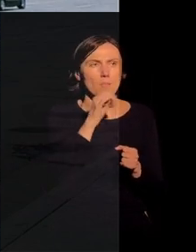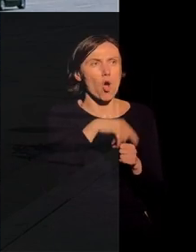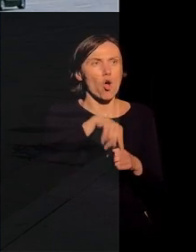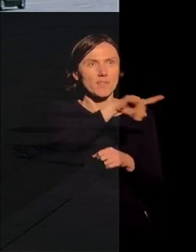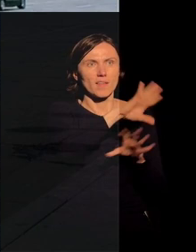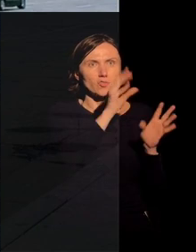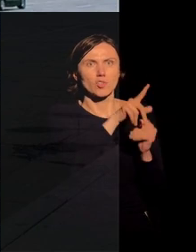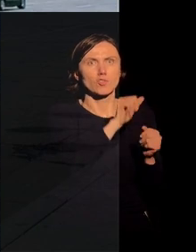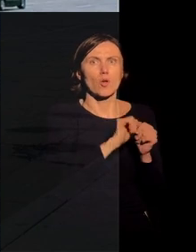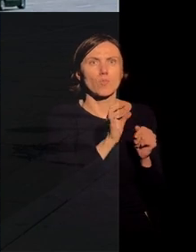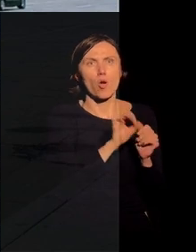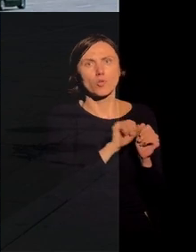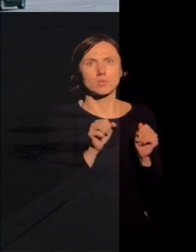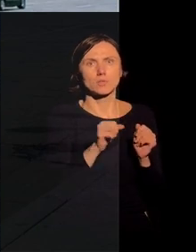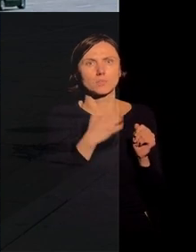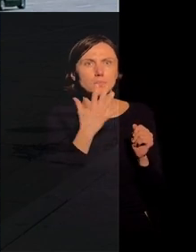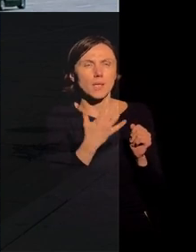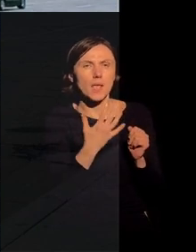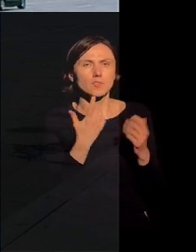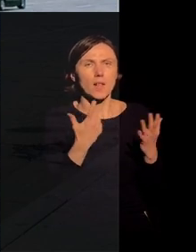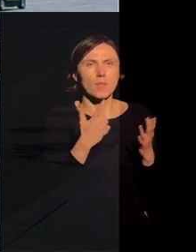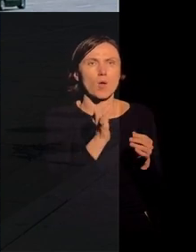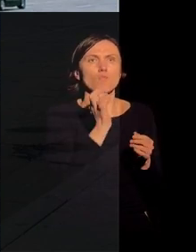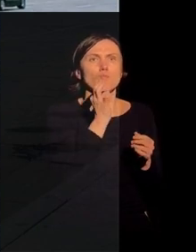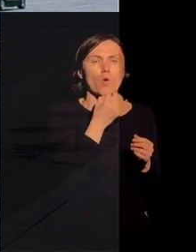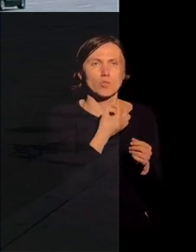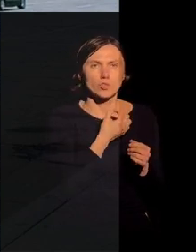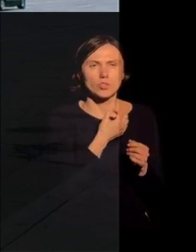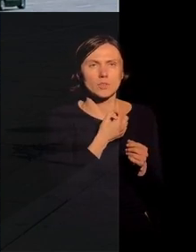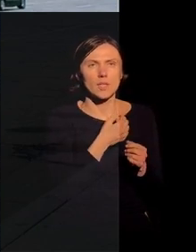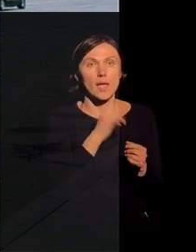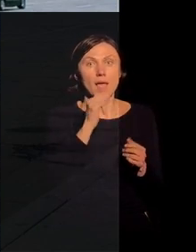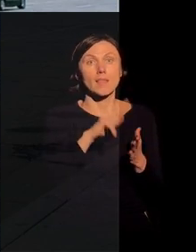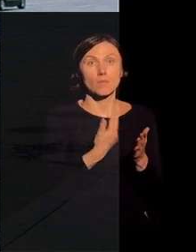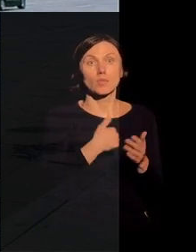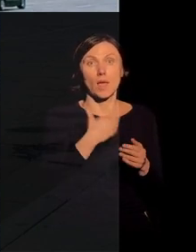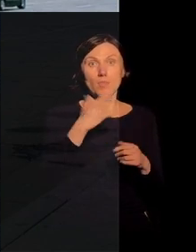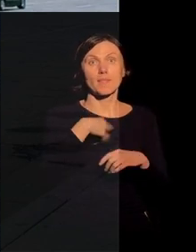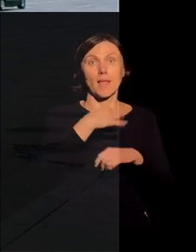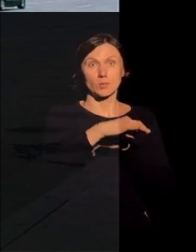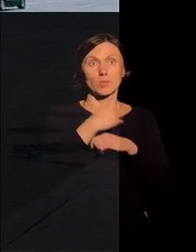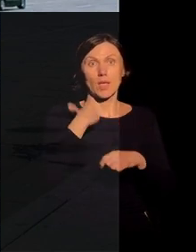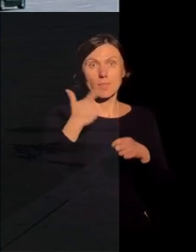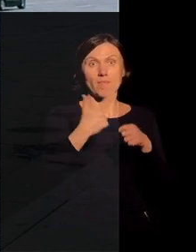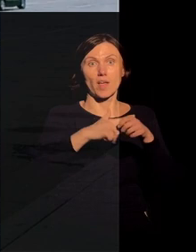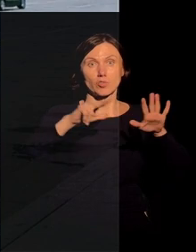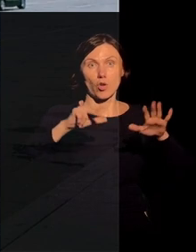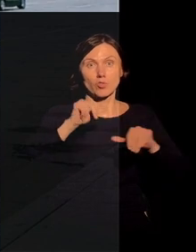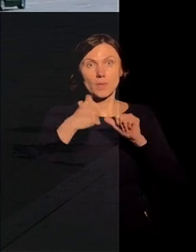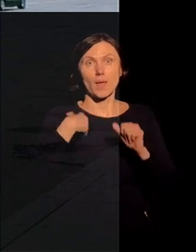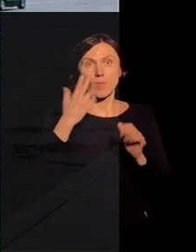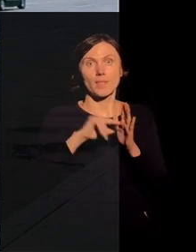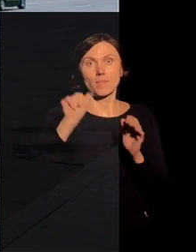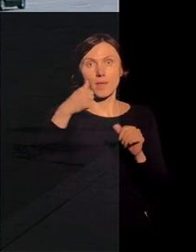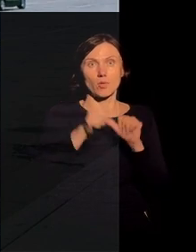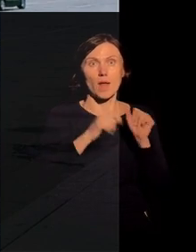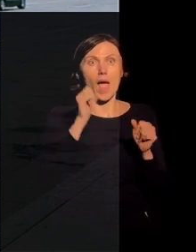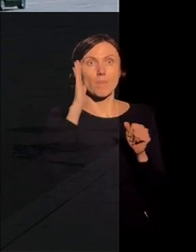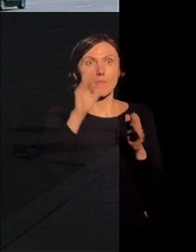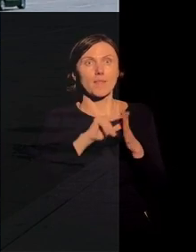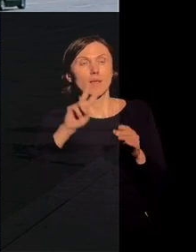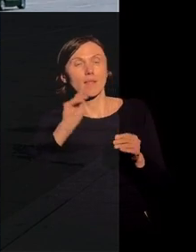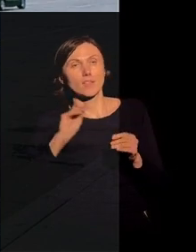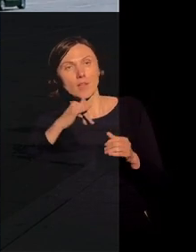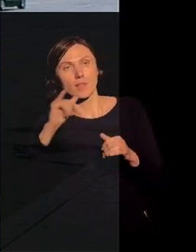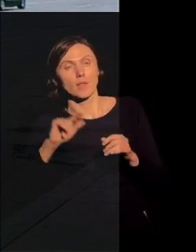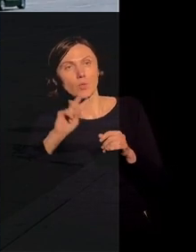wszyscy są tam ode mnie, powiedzmy, 5-7 lat młodsi, więc jak ja na przykład byłem na studiach i miałem 28 lat i byłem na pierwszym roku, a potem poszedłem na jeszcze